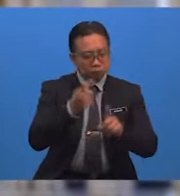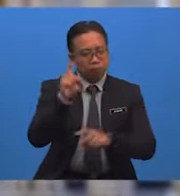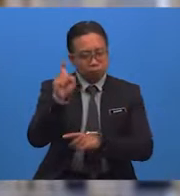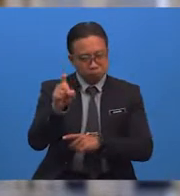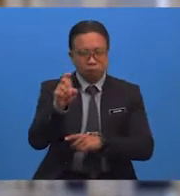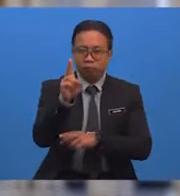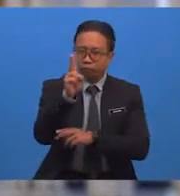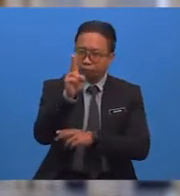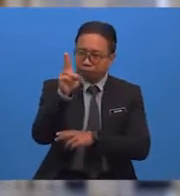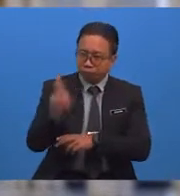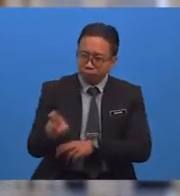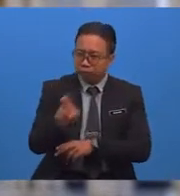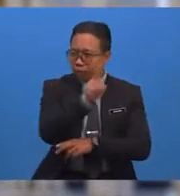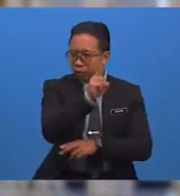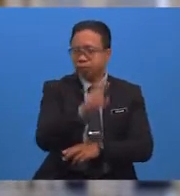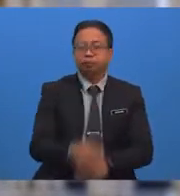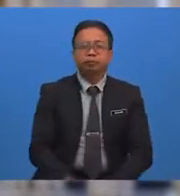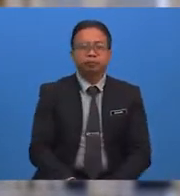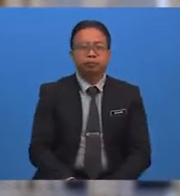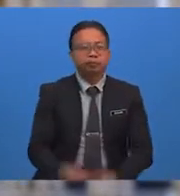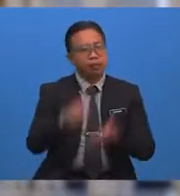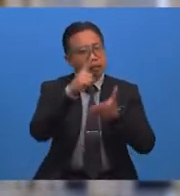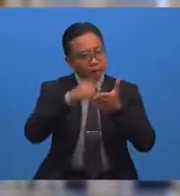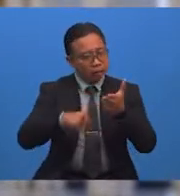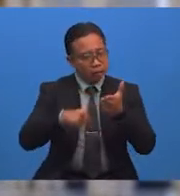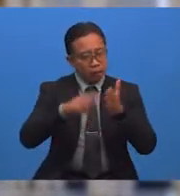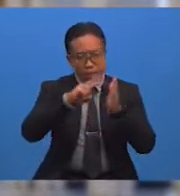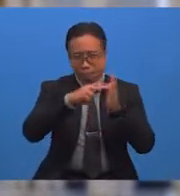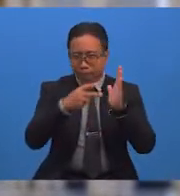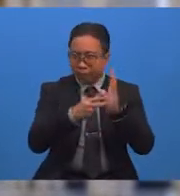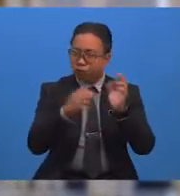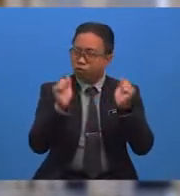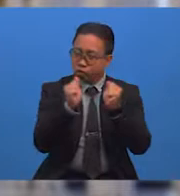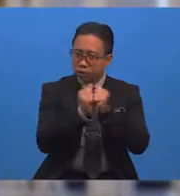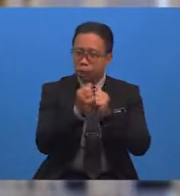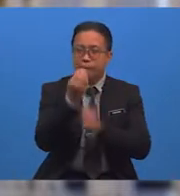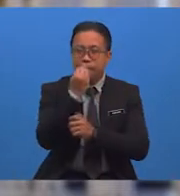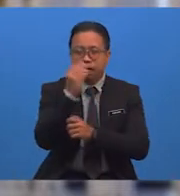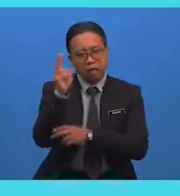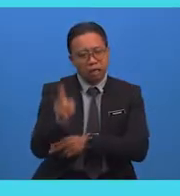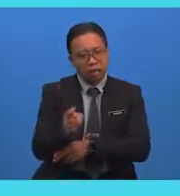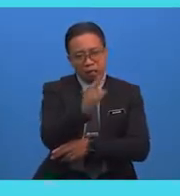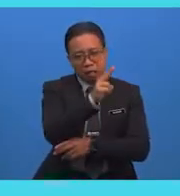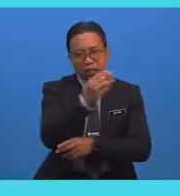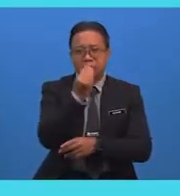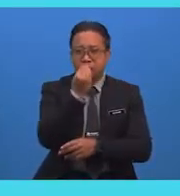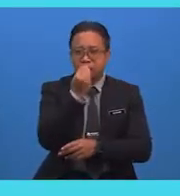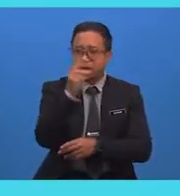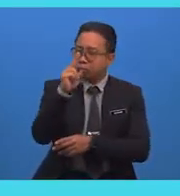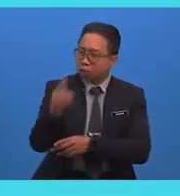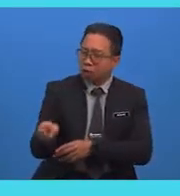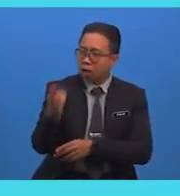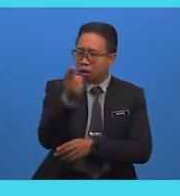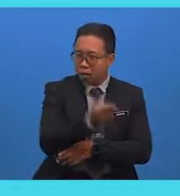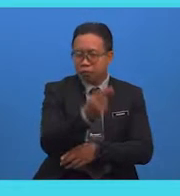baik. Murid-murid, apakah yang dimaksudkan dengan makanan halal dan makanan haram? Makanan yang